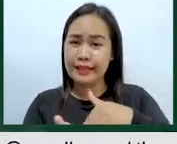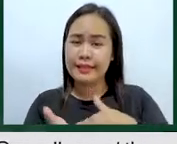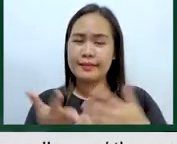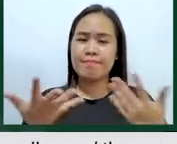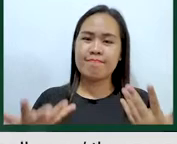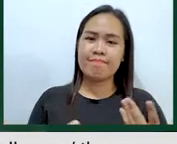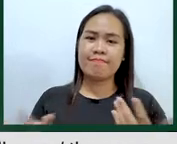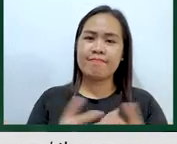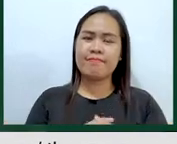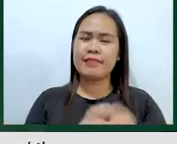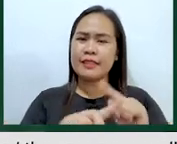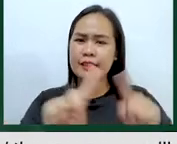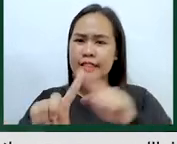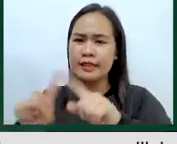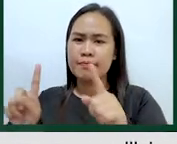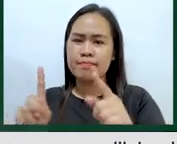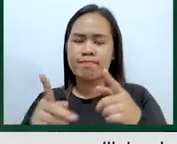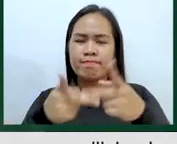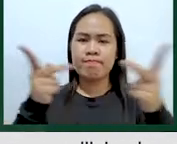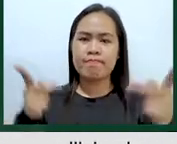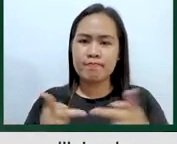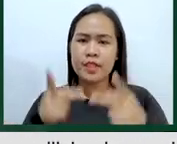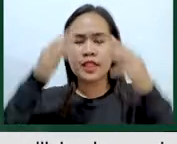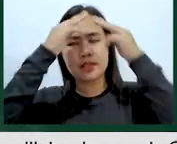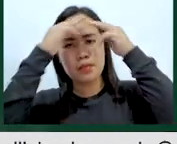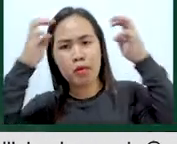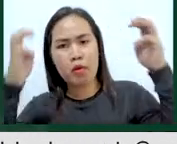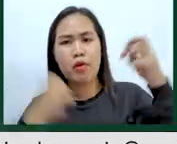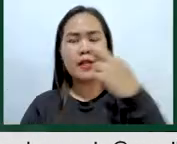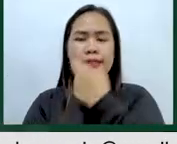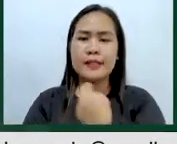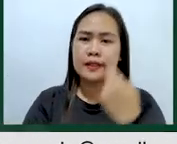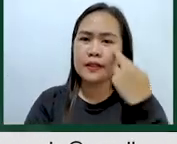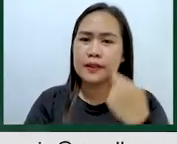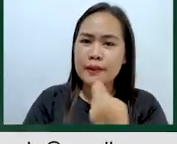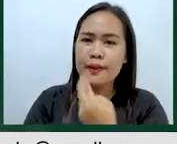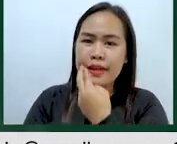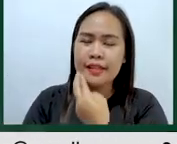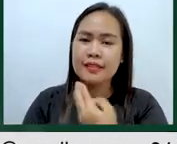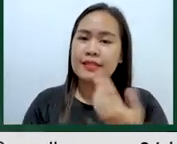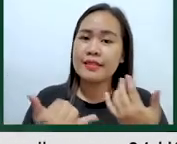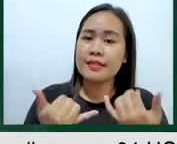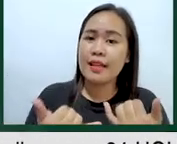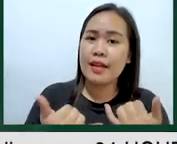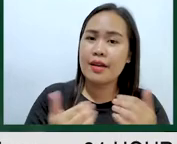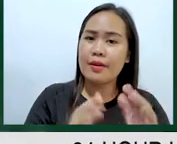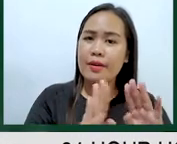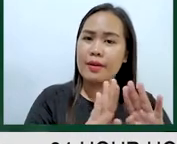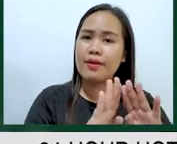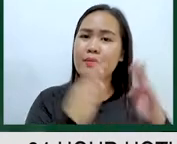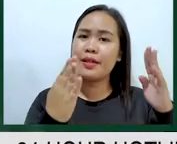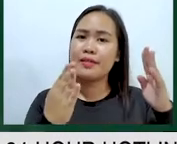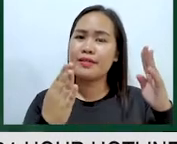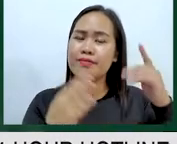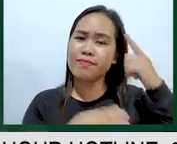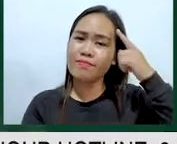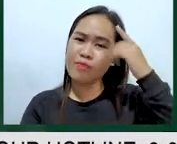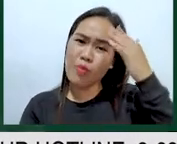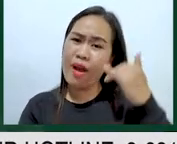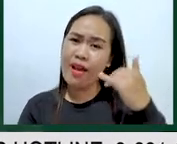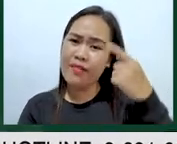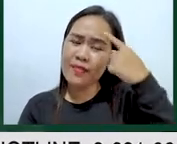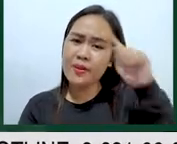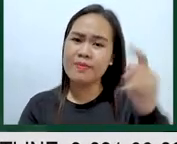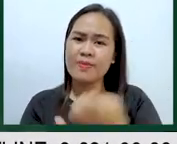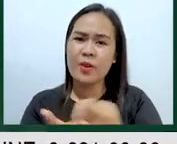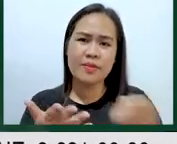na yung mga establishmento, no, these restaurants, malls, no, they're opening lang